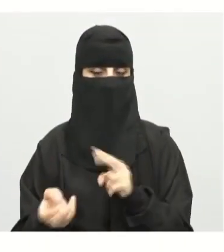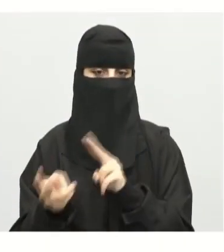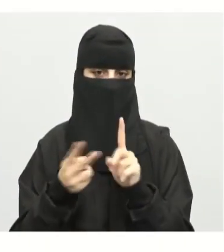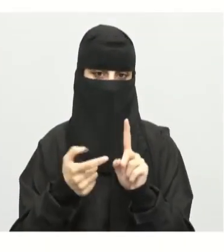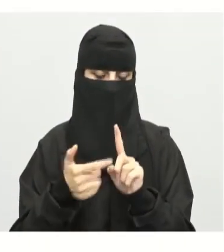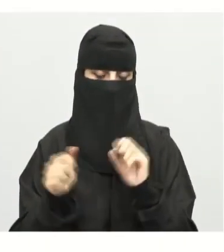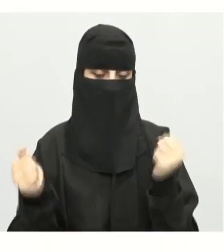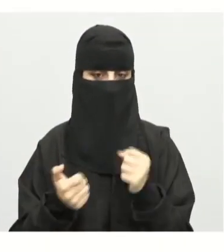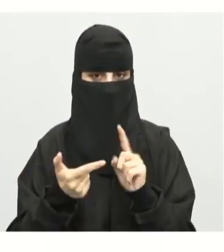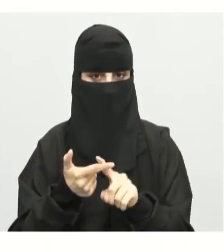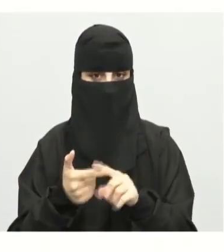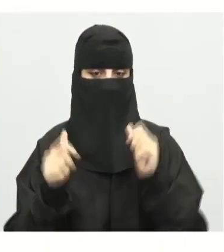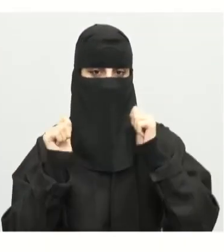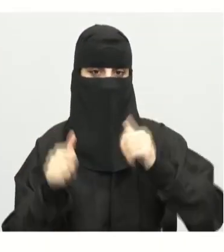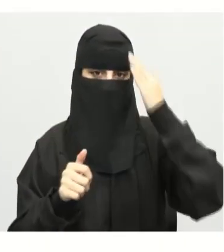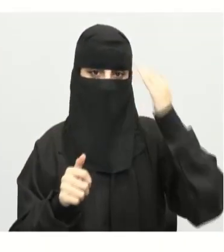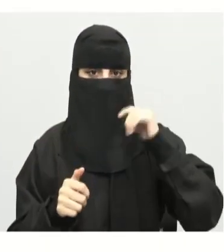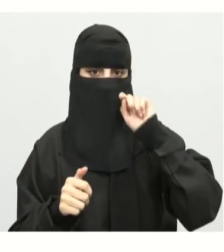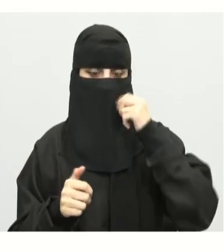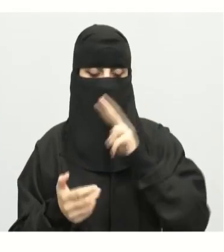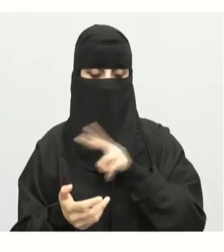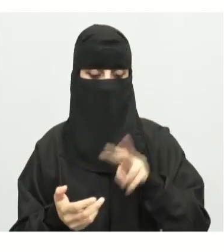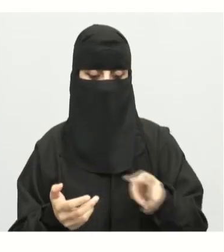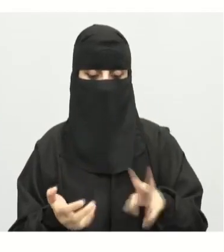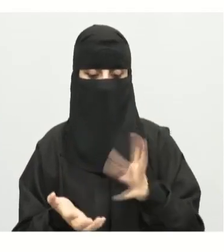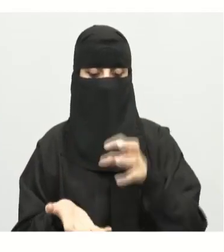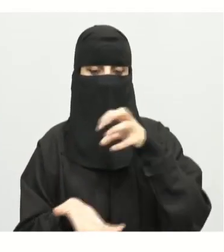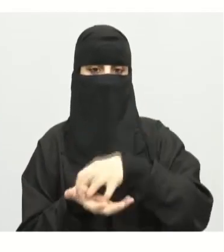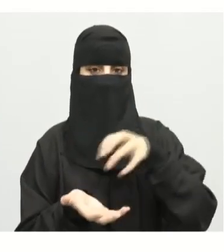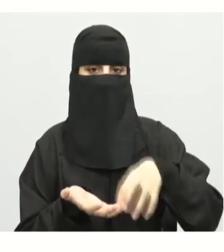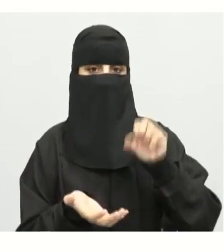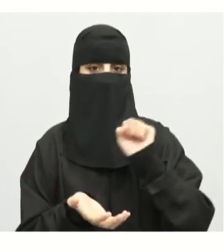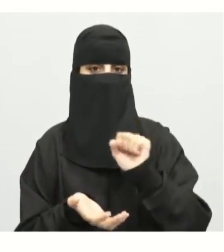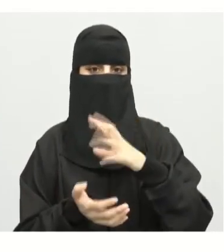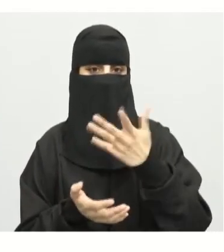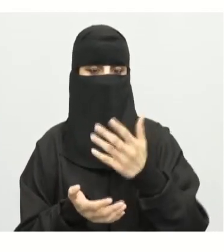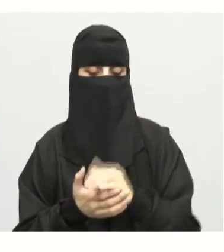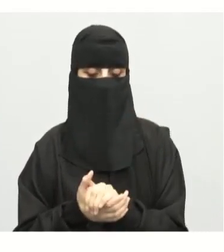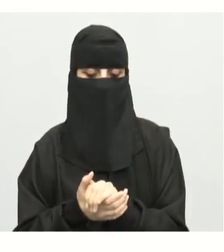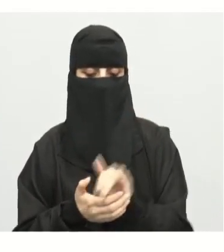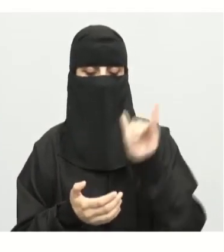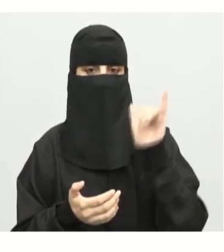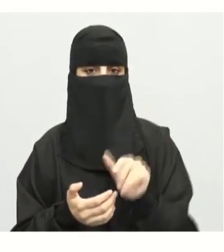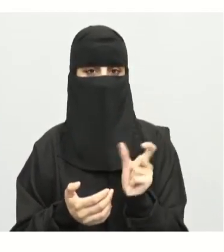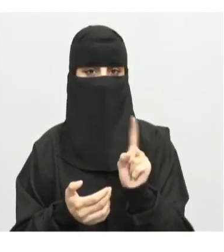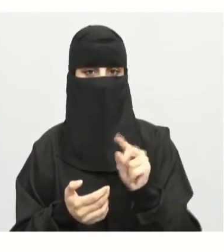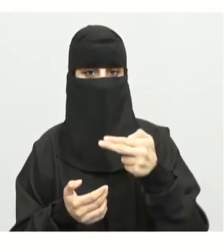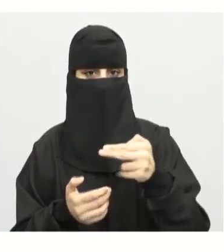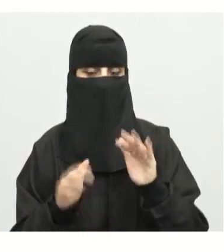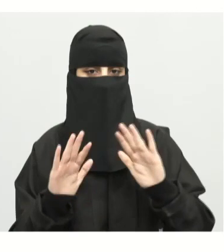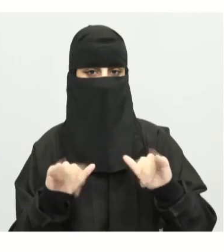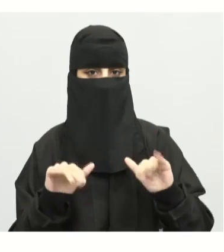يضع الطلب المحافظات الاتيه وفق مناطقها الاداريه في الجدول ينبع جده الطائف